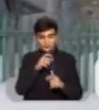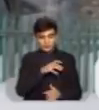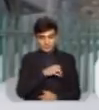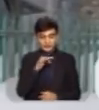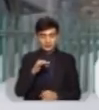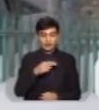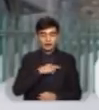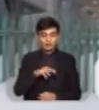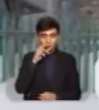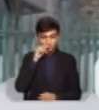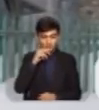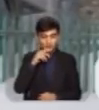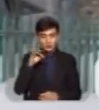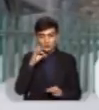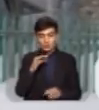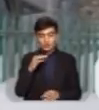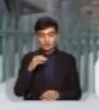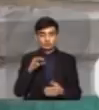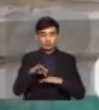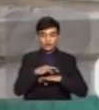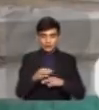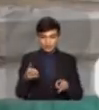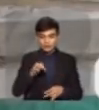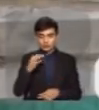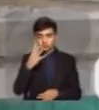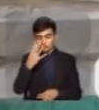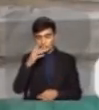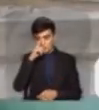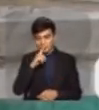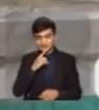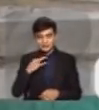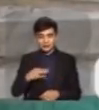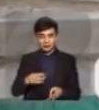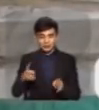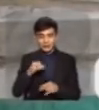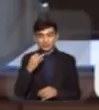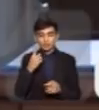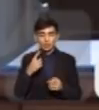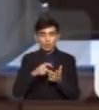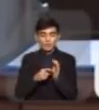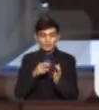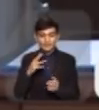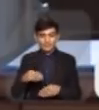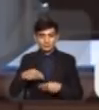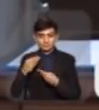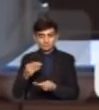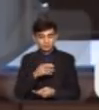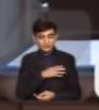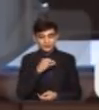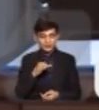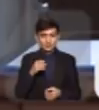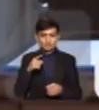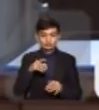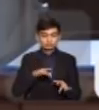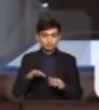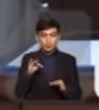и 4-месячный сын. Кроме материальной помощи, вдове выделили однокомнатную квартиру. За образцовое исполнение